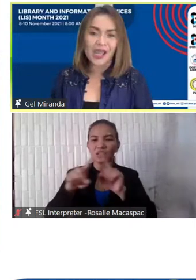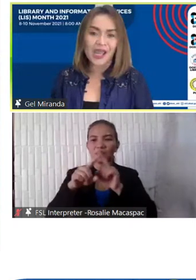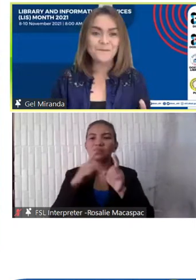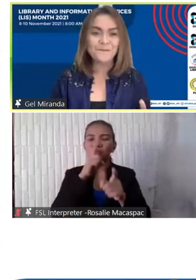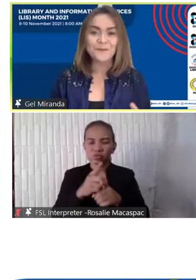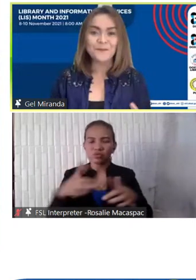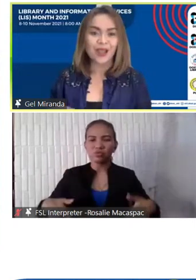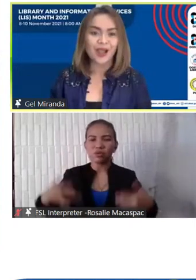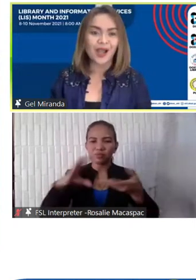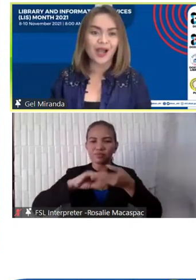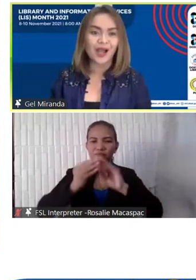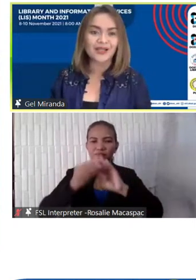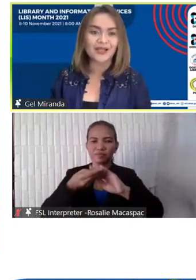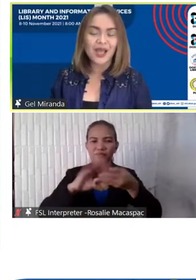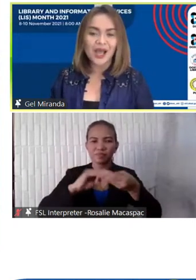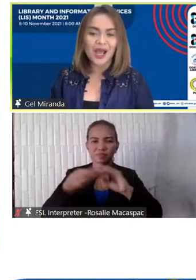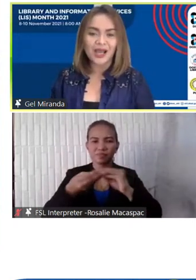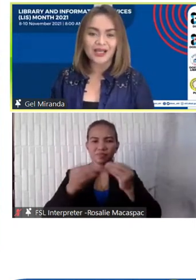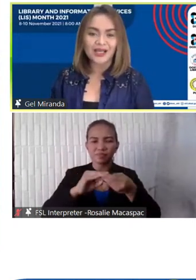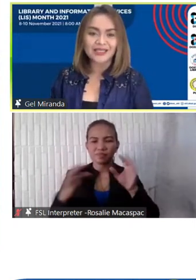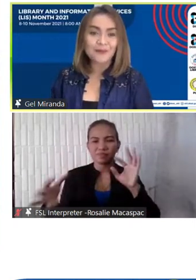ibinagi natin doon sa ating mga